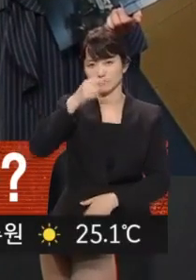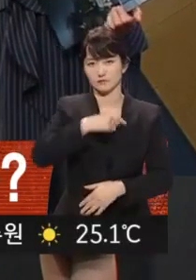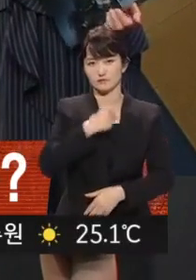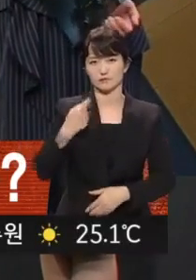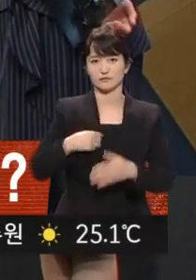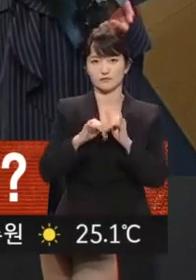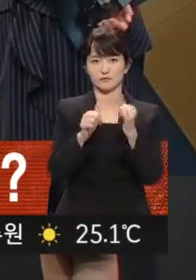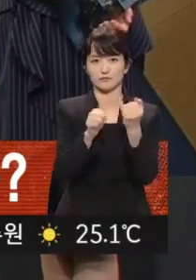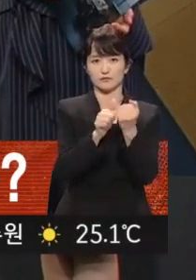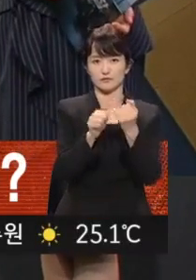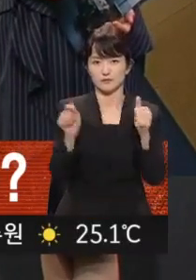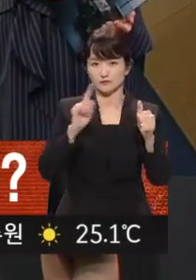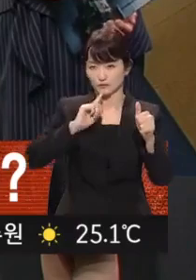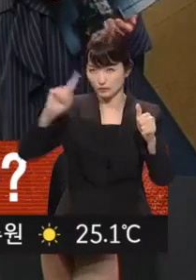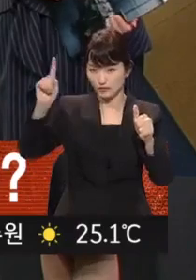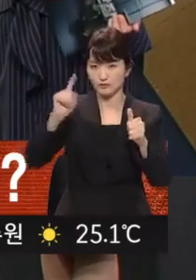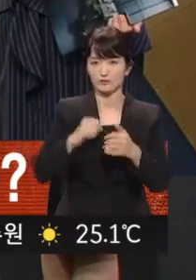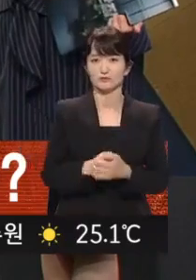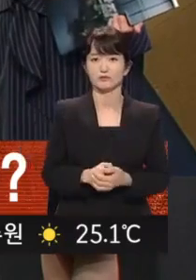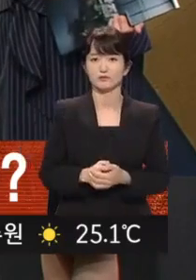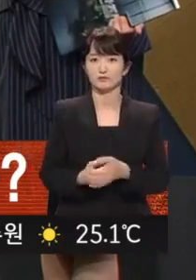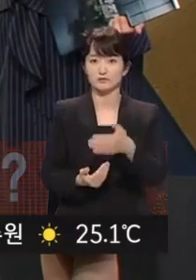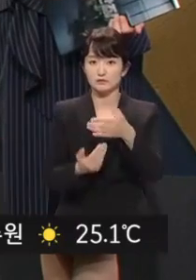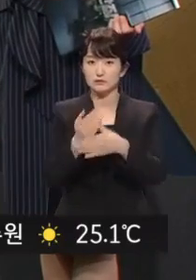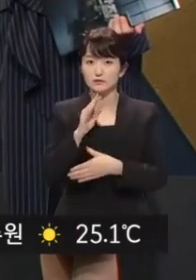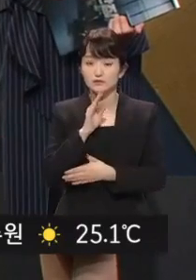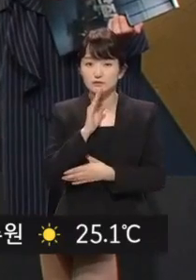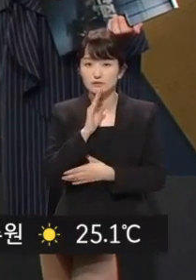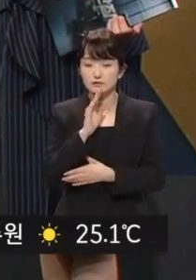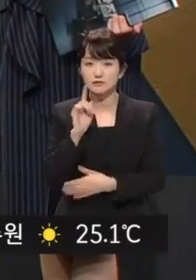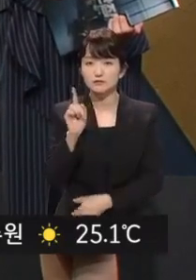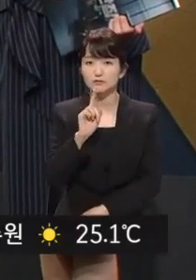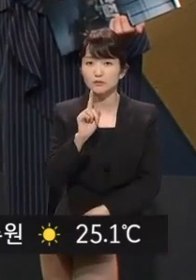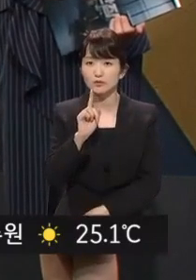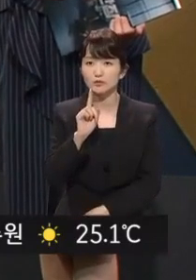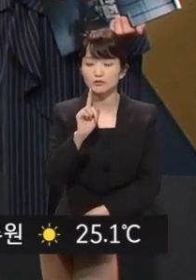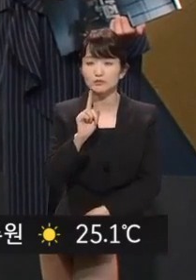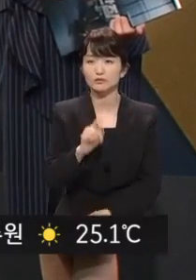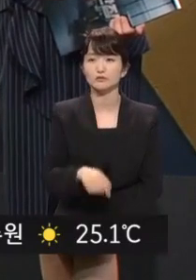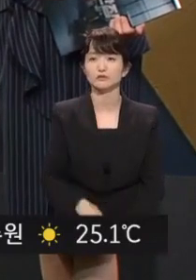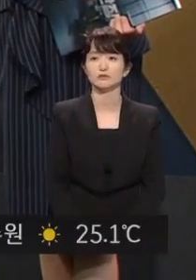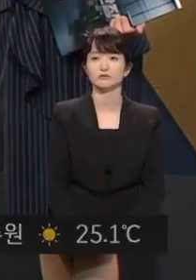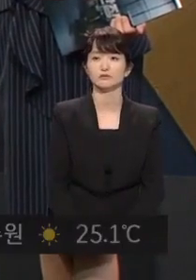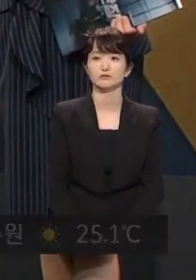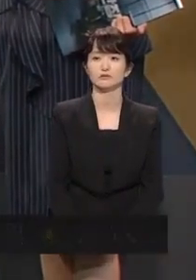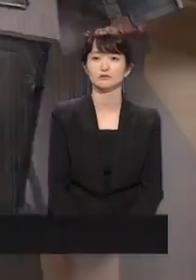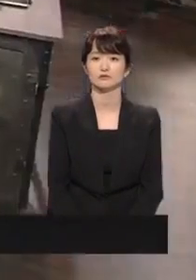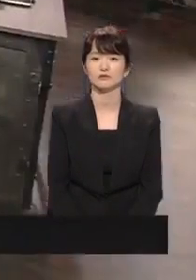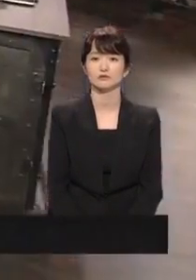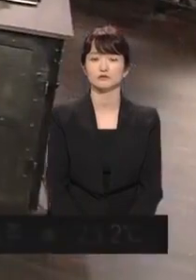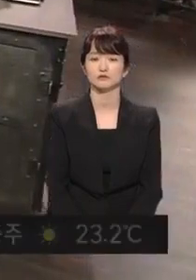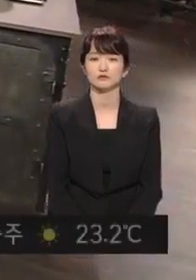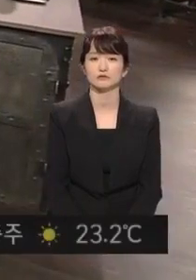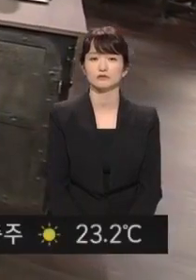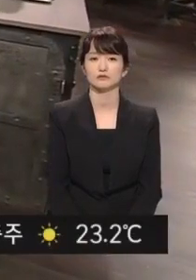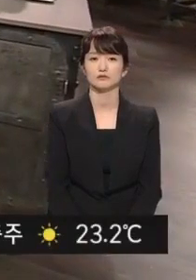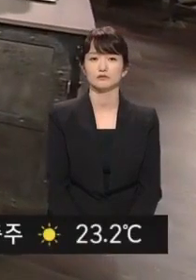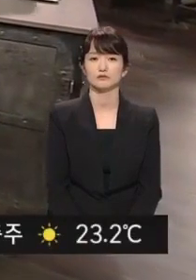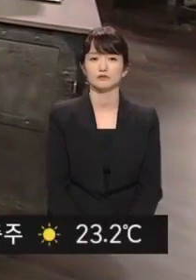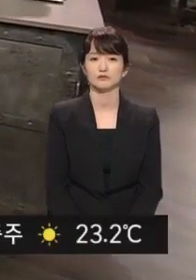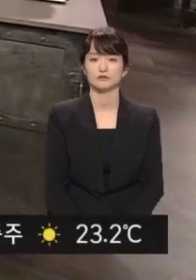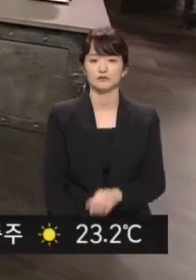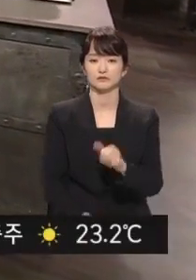부부를 기소하게 되는데요 과연 사건의 실체는 무엇일까요 자